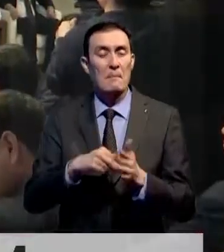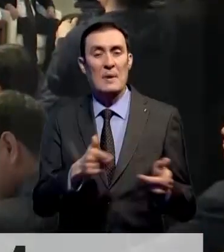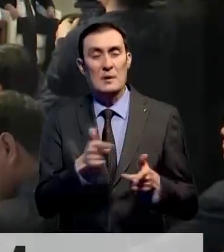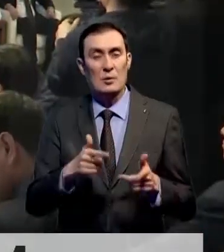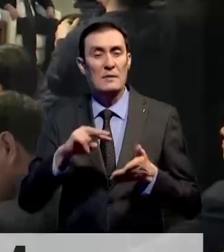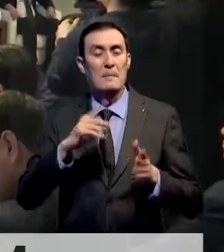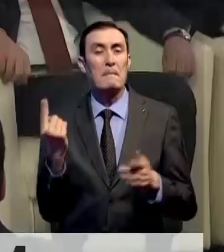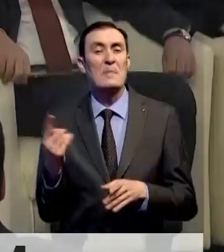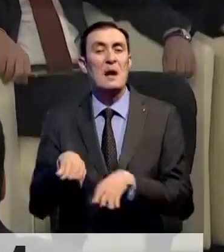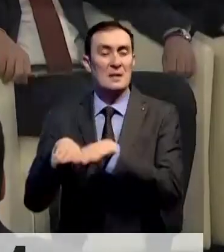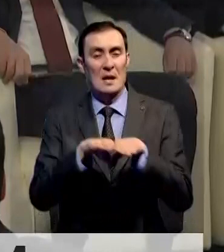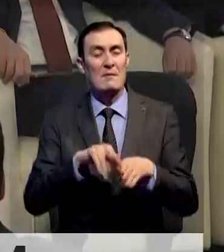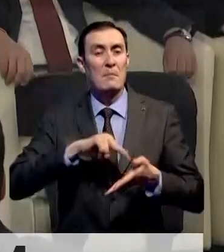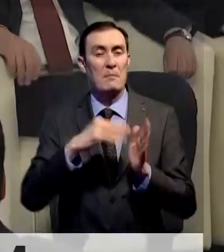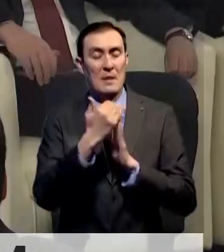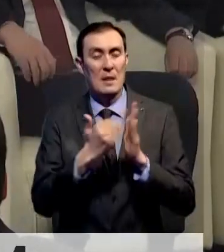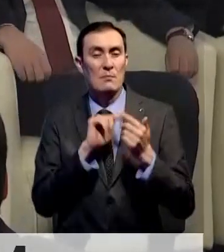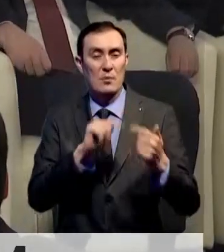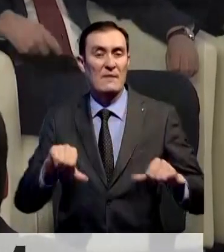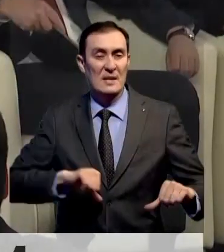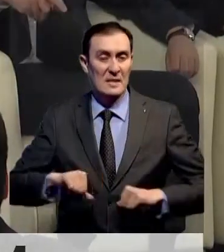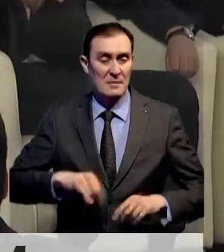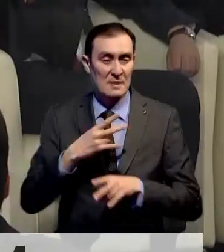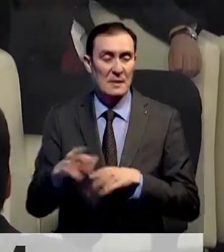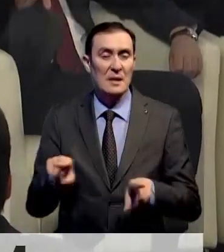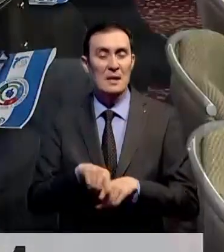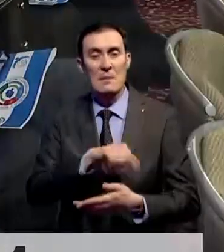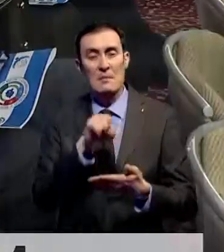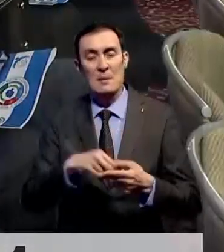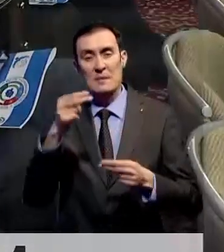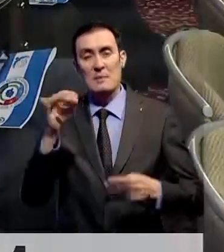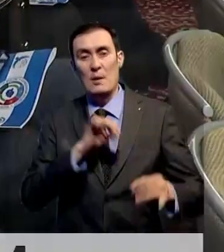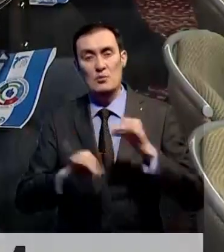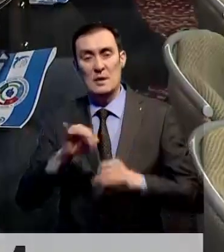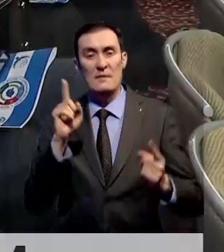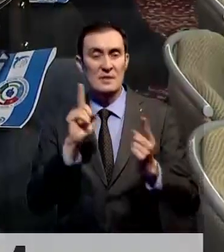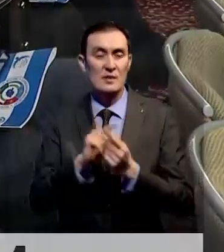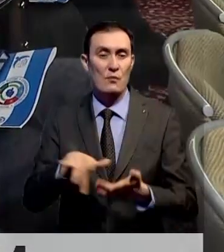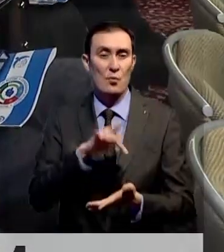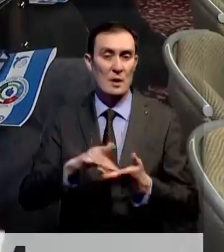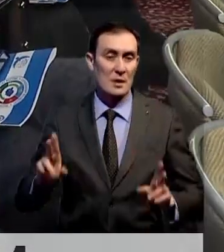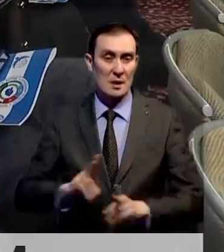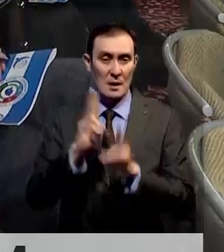единую стратегию противодействия экстремизму. Эти и другие проблемные темы они подняли на встрече в Астане.